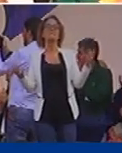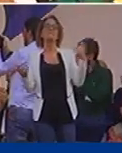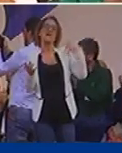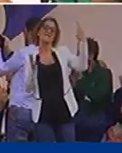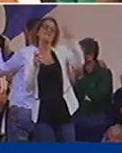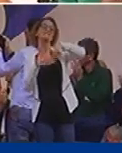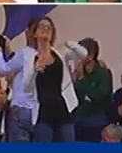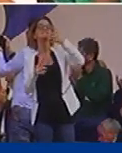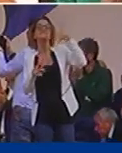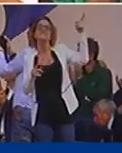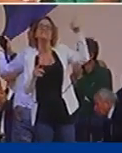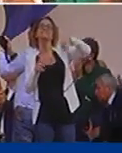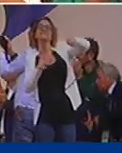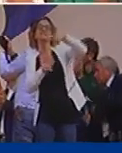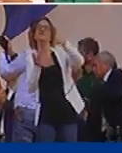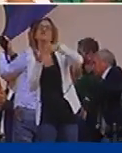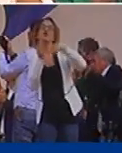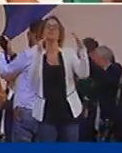casa